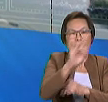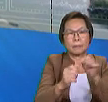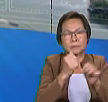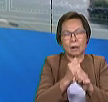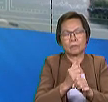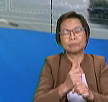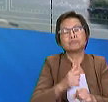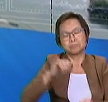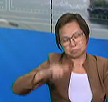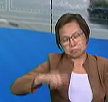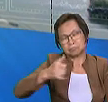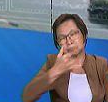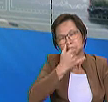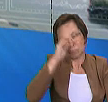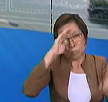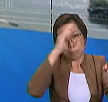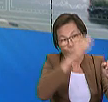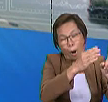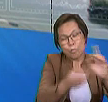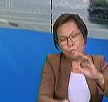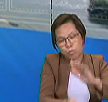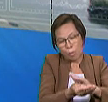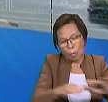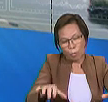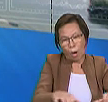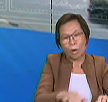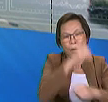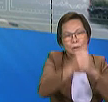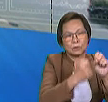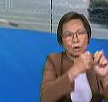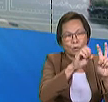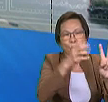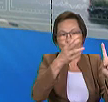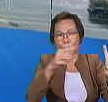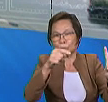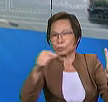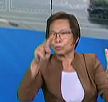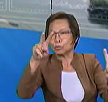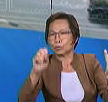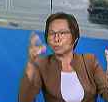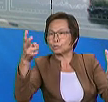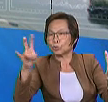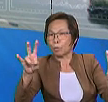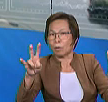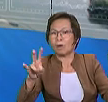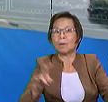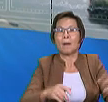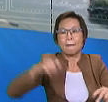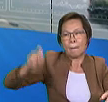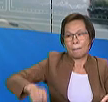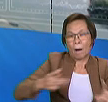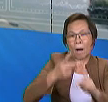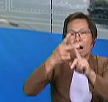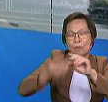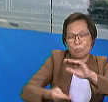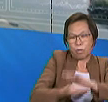mengaku bersalah atas pertumbuhan rastoea dilakukan antara tahun 2016 hingga 2017 di Mahkamah